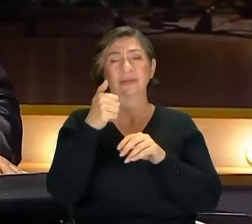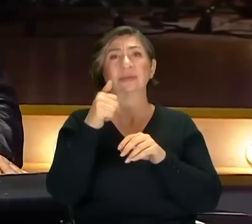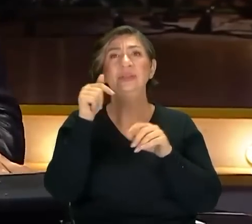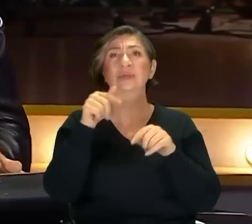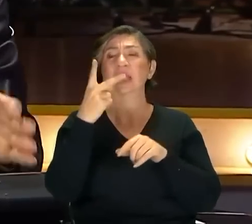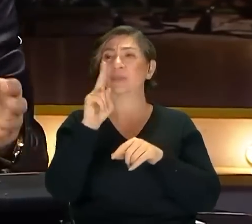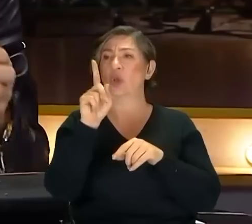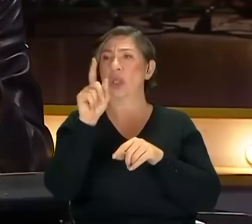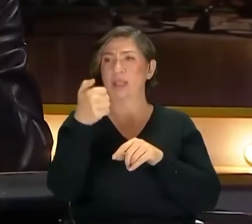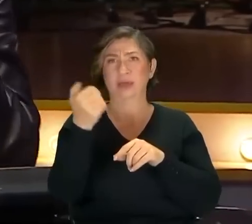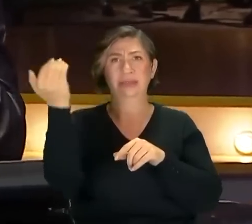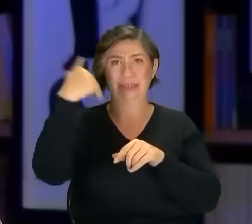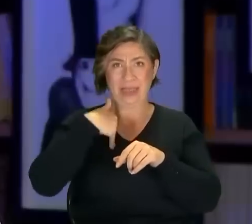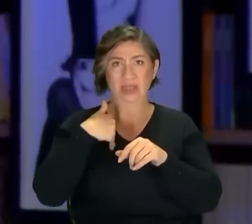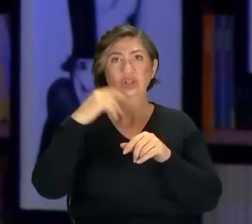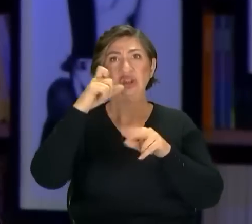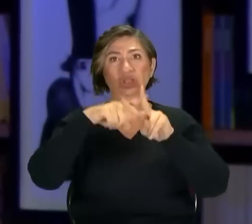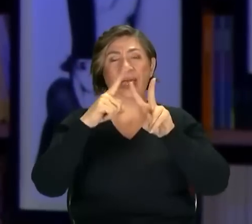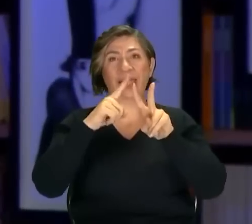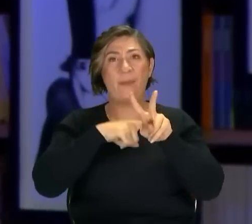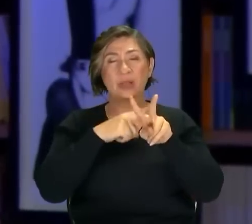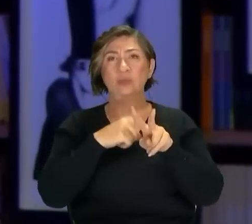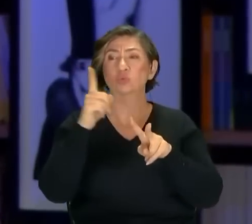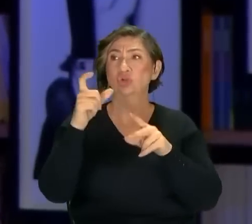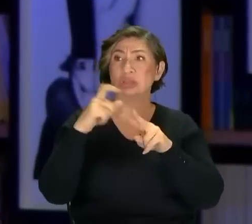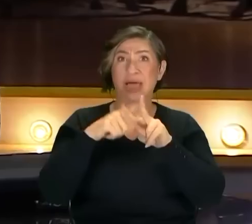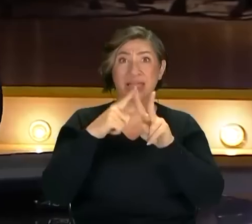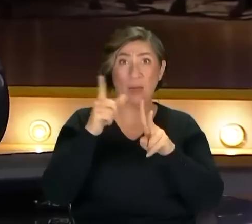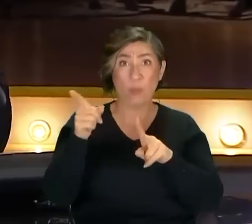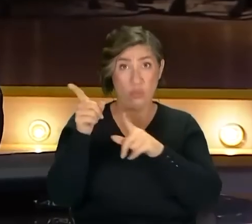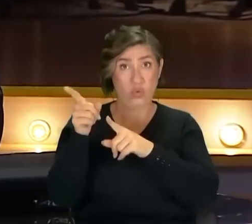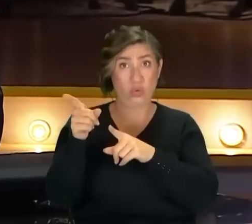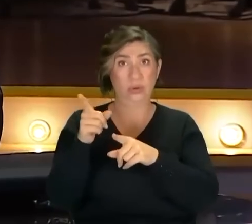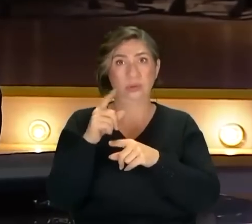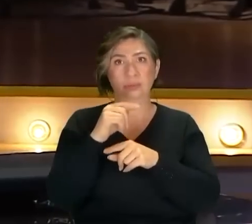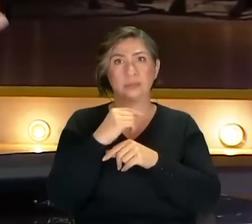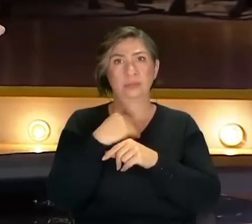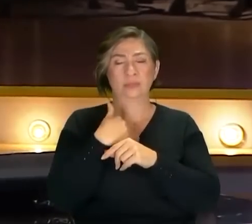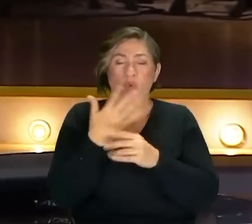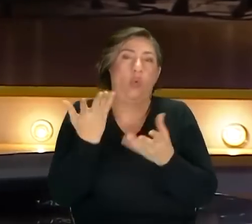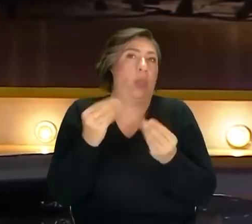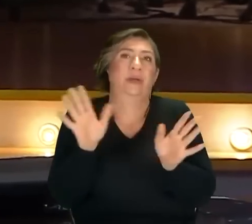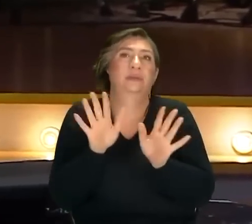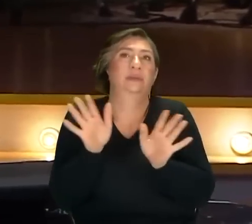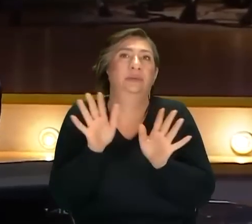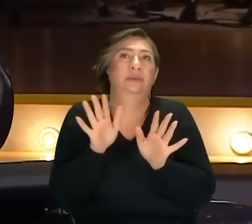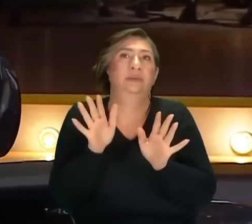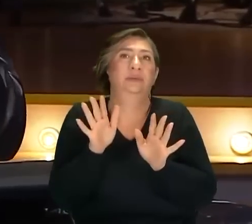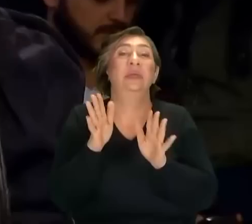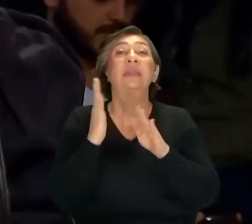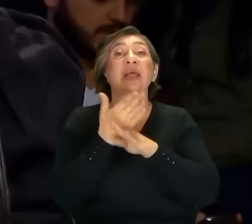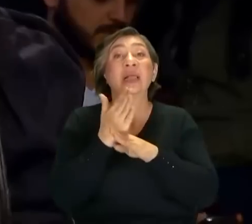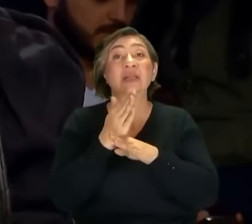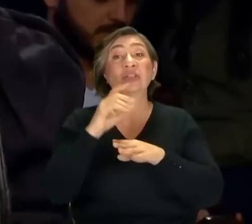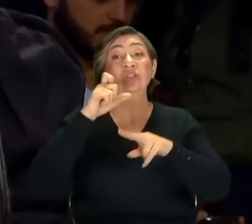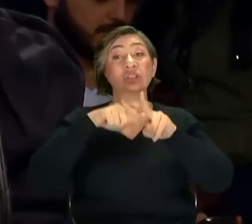2016. Şimdi 2016'da bir Can Yaman bana gösteriyorlar. Diyorlar ki o Can Yaman var ya, o bu. Olamaz diyor. Çünkü